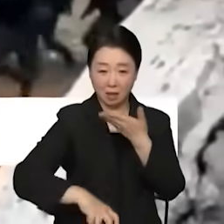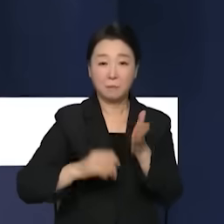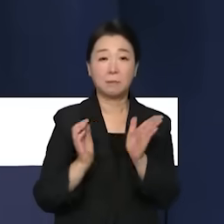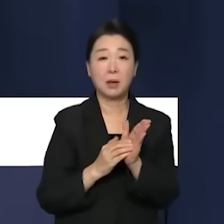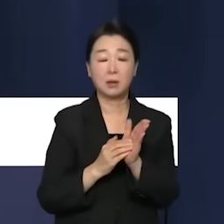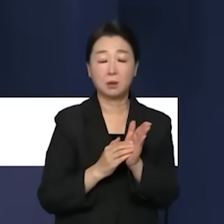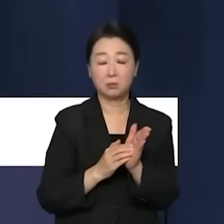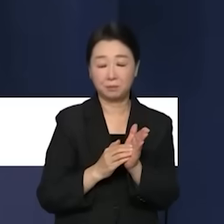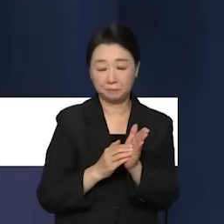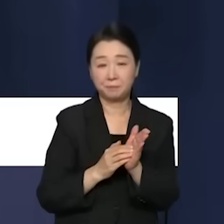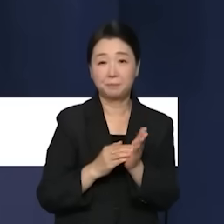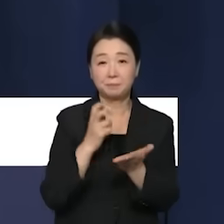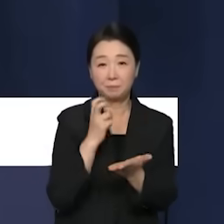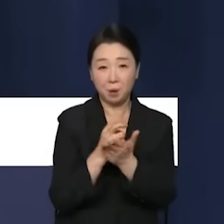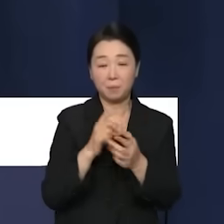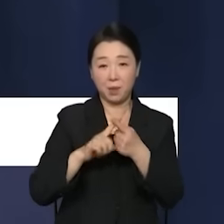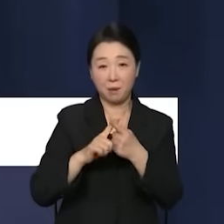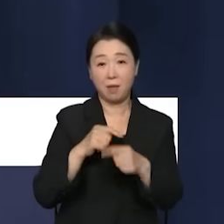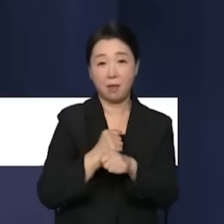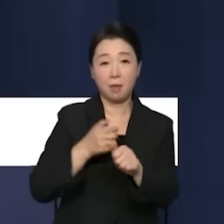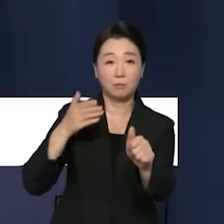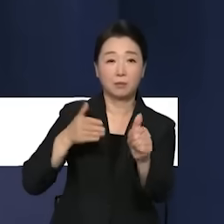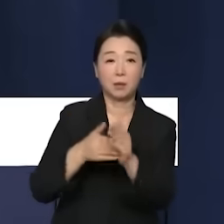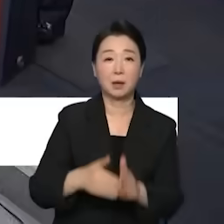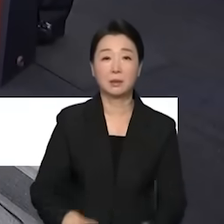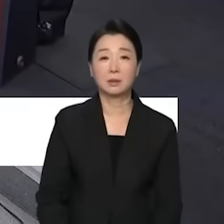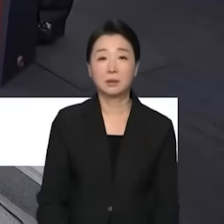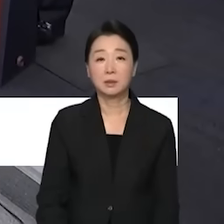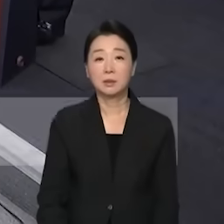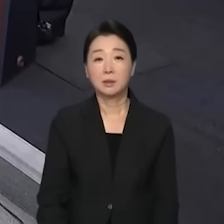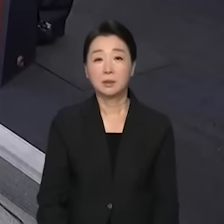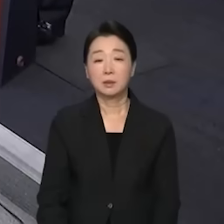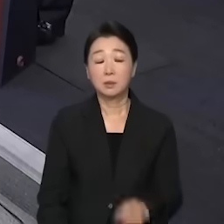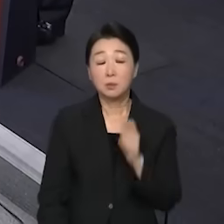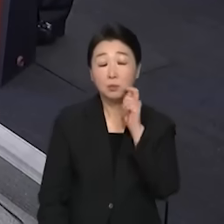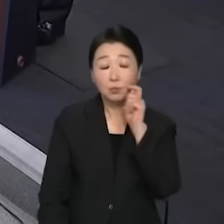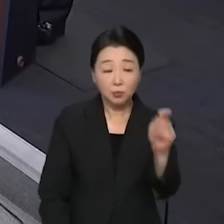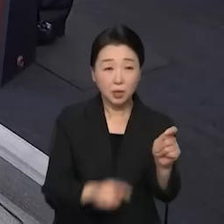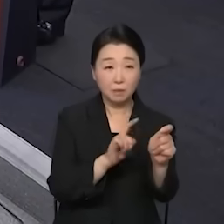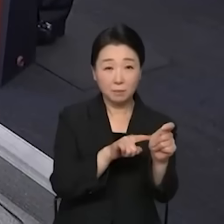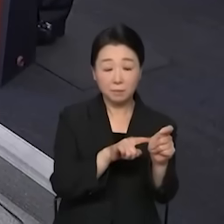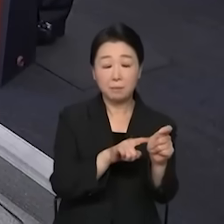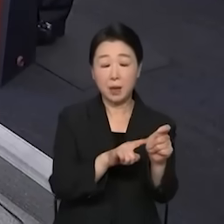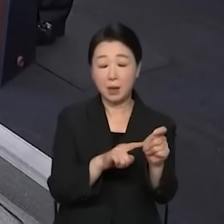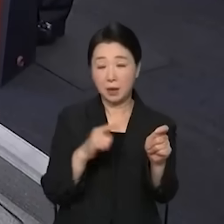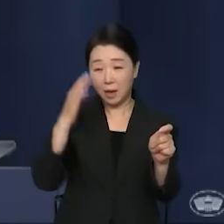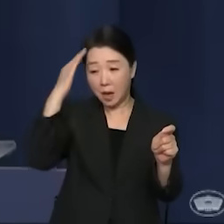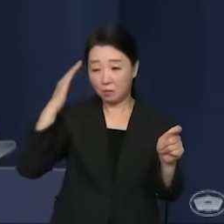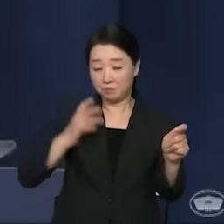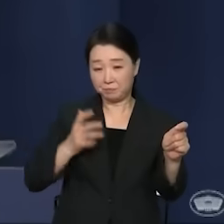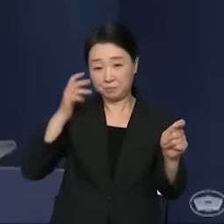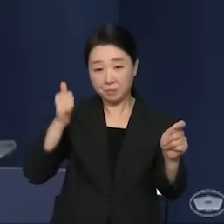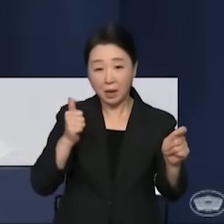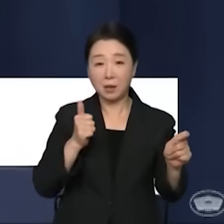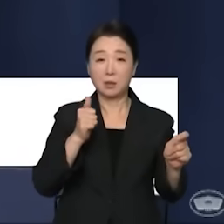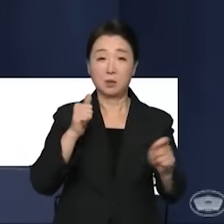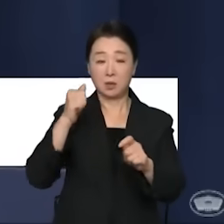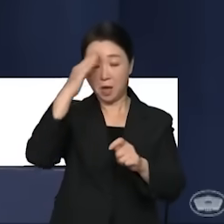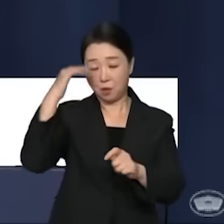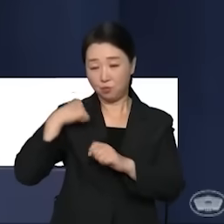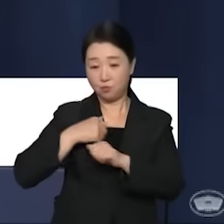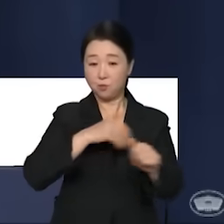요구했습니다. 김용현 국방부 장관은 우크라이나 현지에 우리 정부 인사를 보내겠다고 말했습니다. 당연한 우리